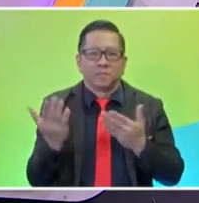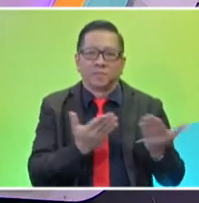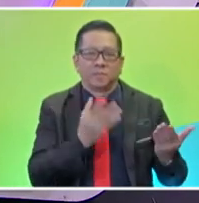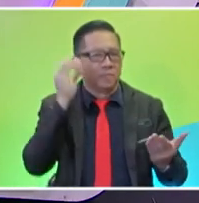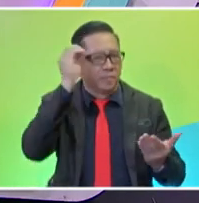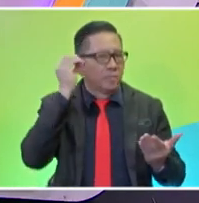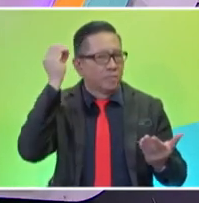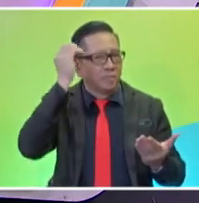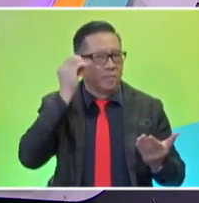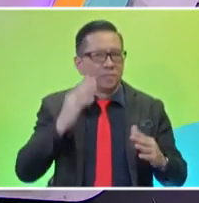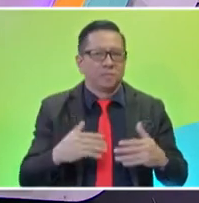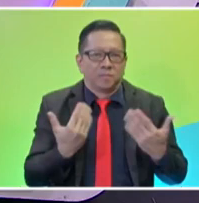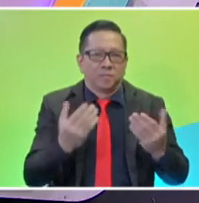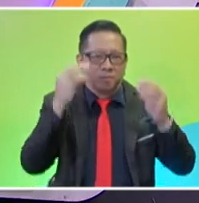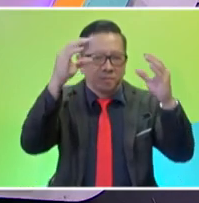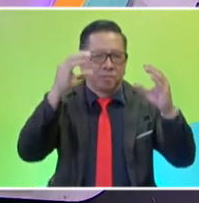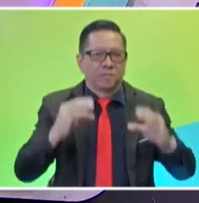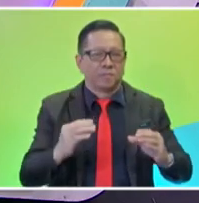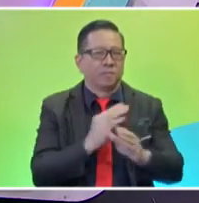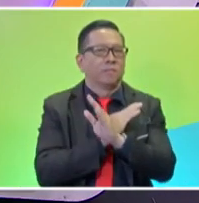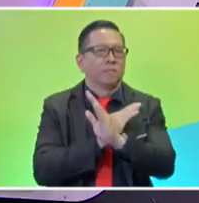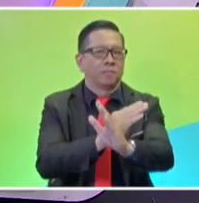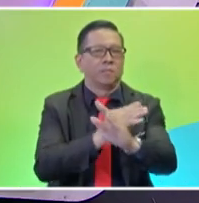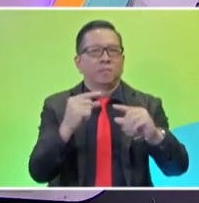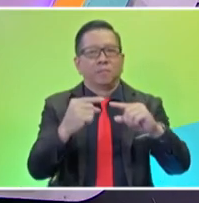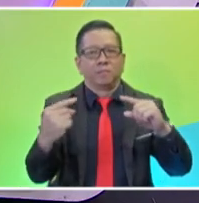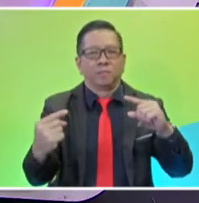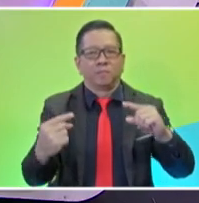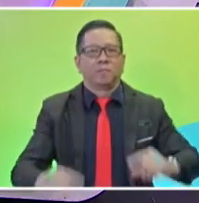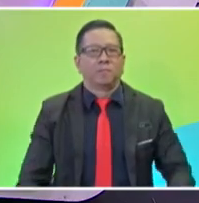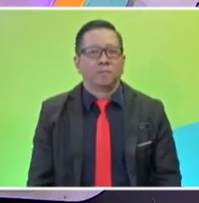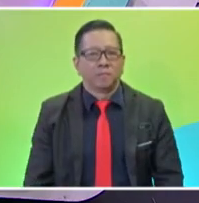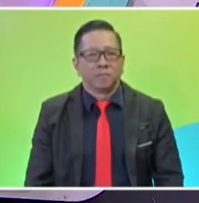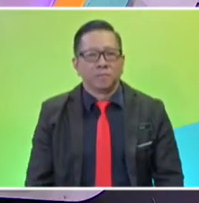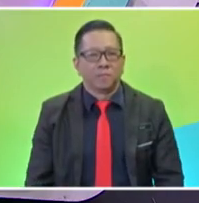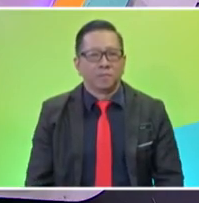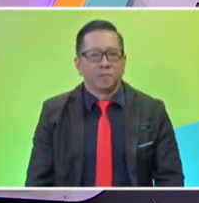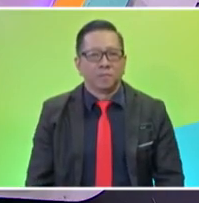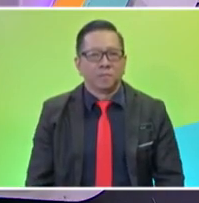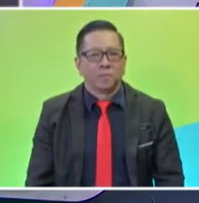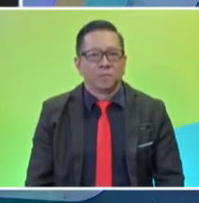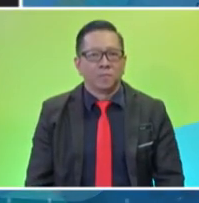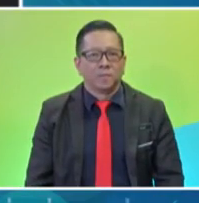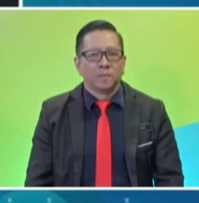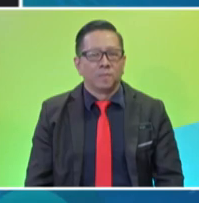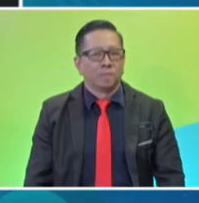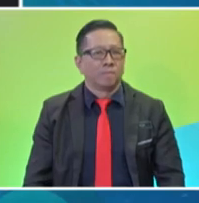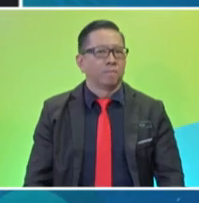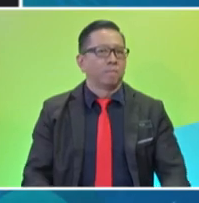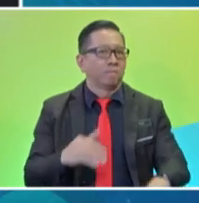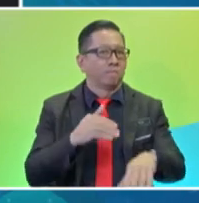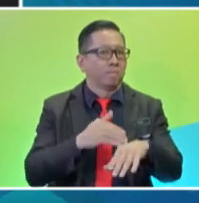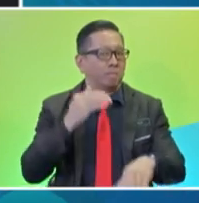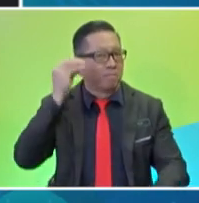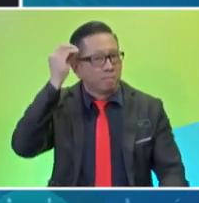ataupun Bagaimana cara untuk menentang musuh negara ini hasilnya pada pendapat